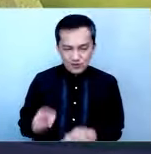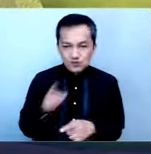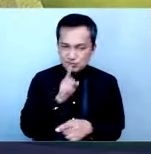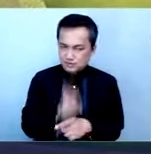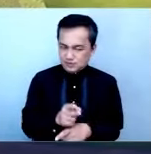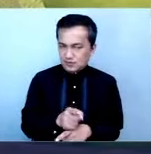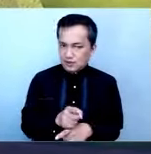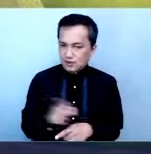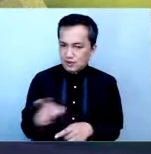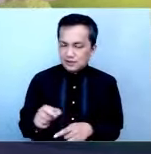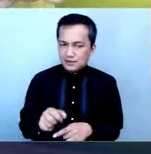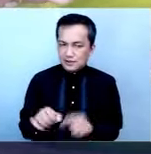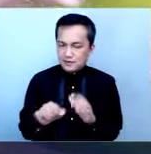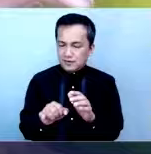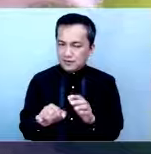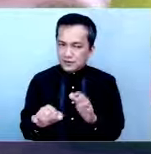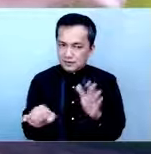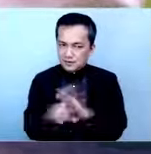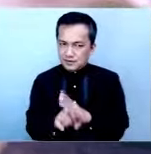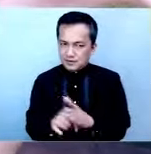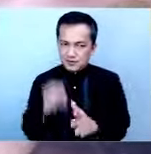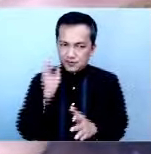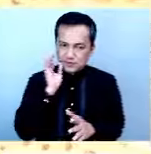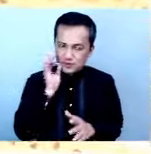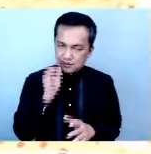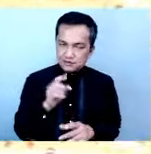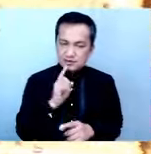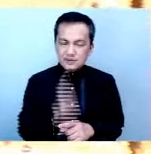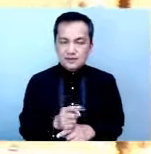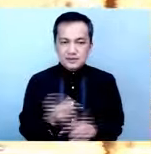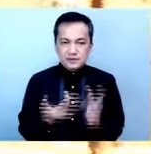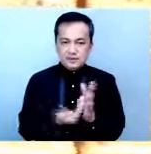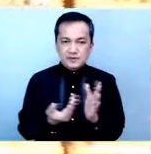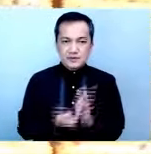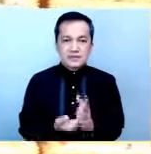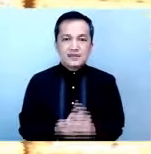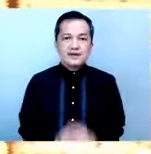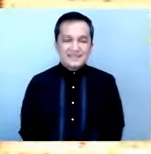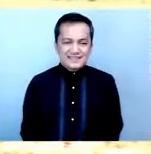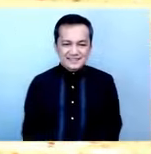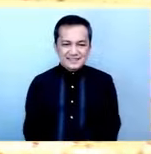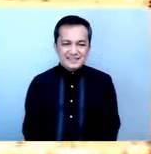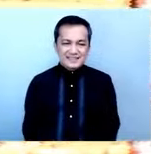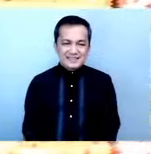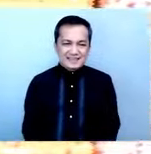prutas siya. O, yan ang pruweba. Yan ang pruweba. Ay,